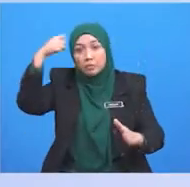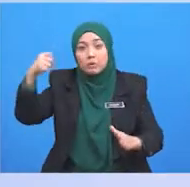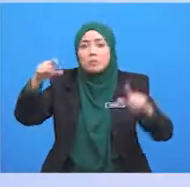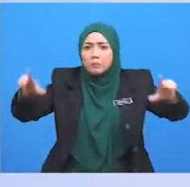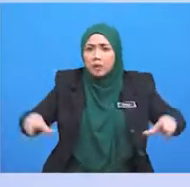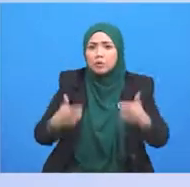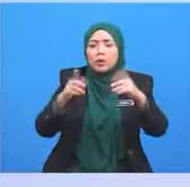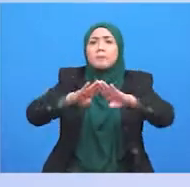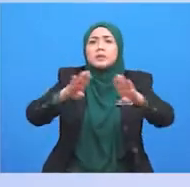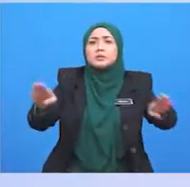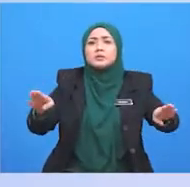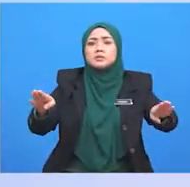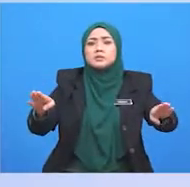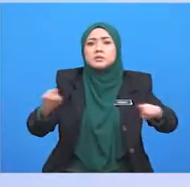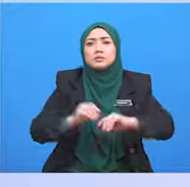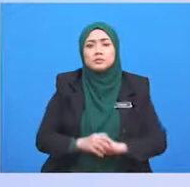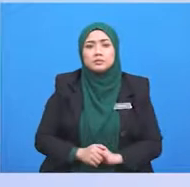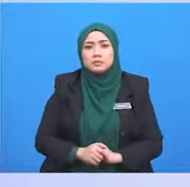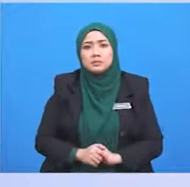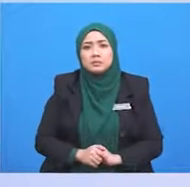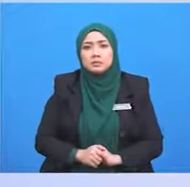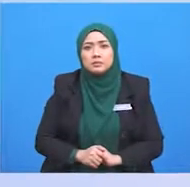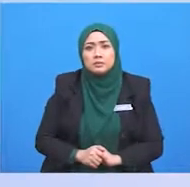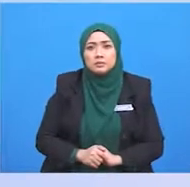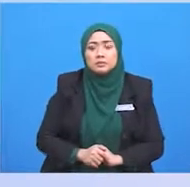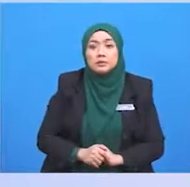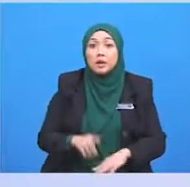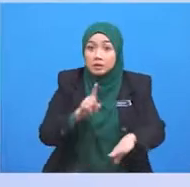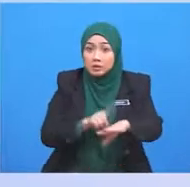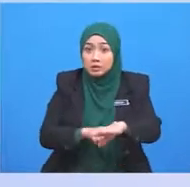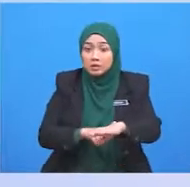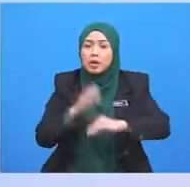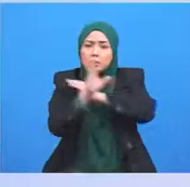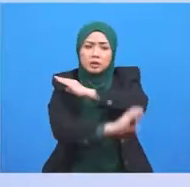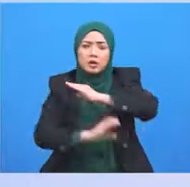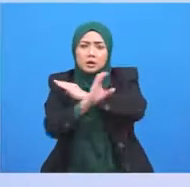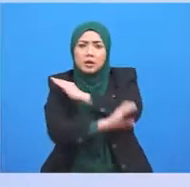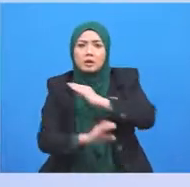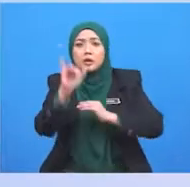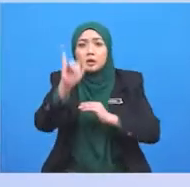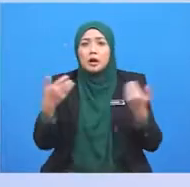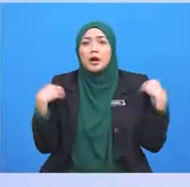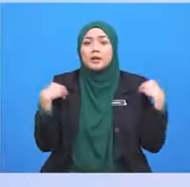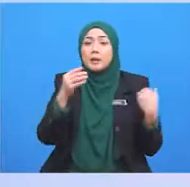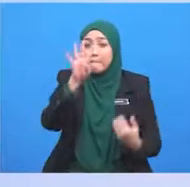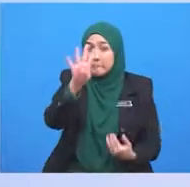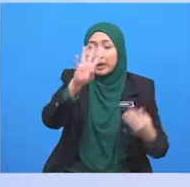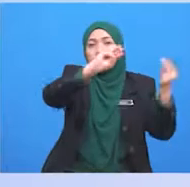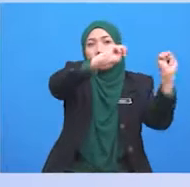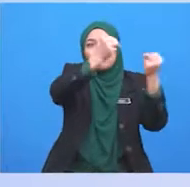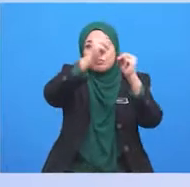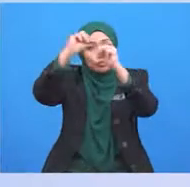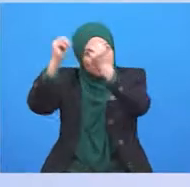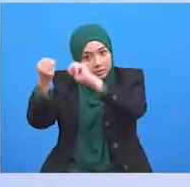perbezaan. Ini terutamanya di negara-negara yang mengalami 4 musim. Kejadian